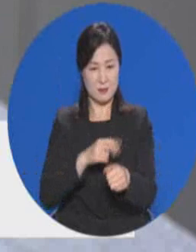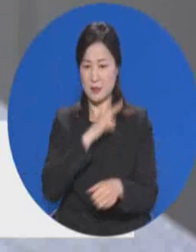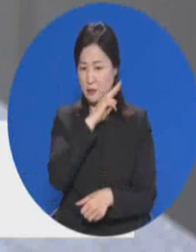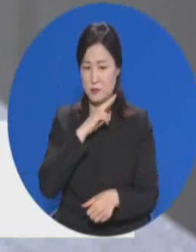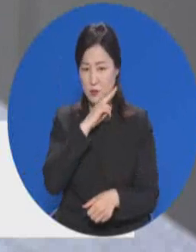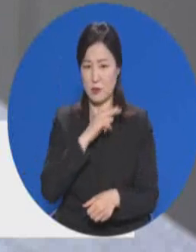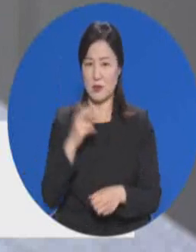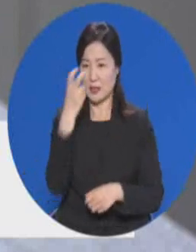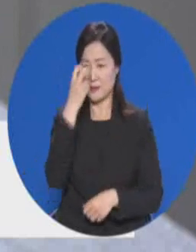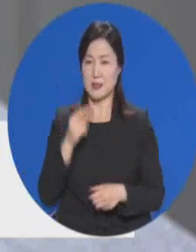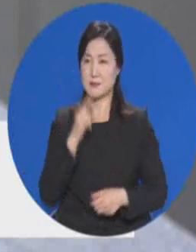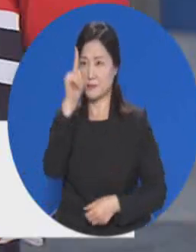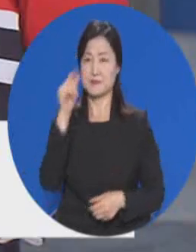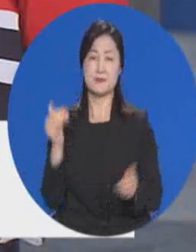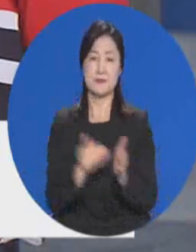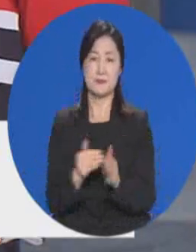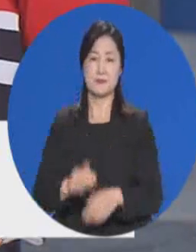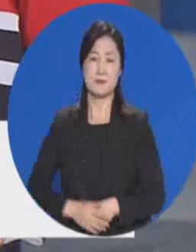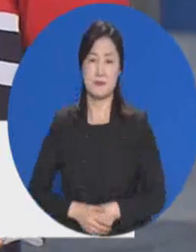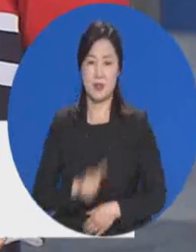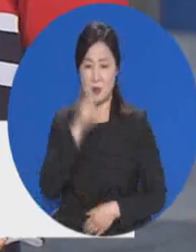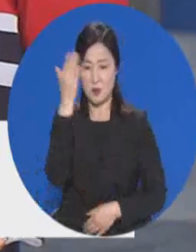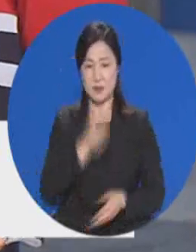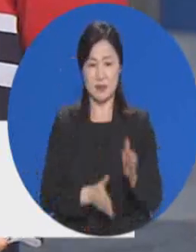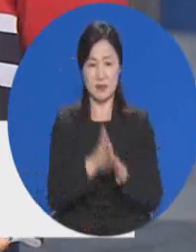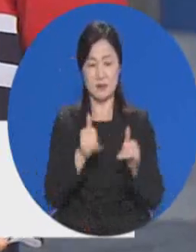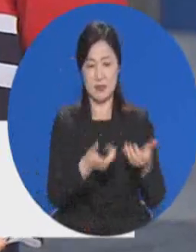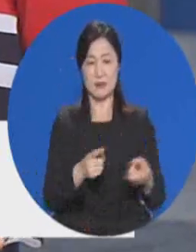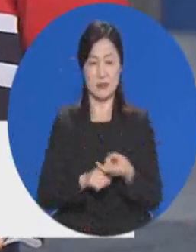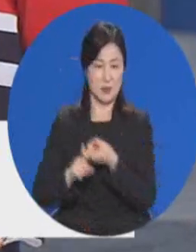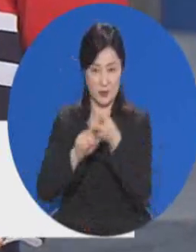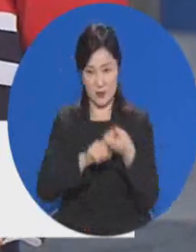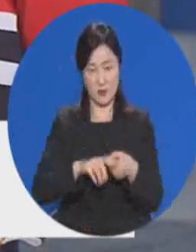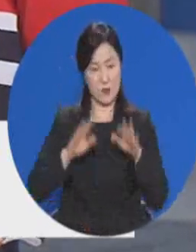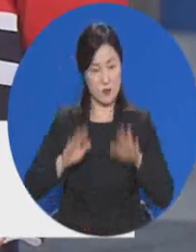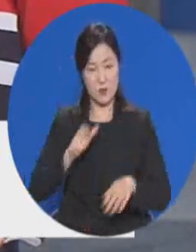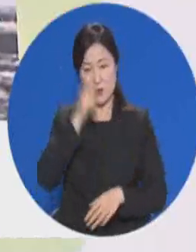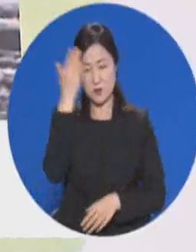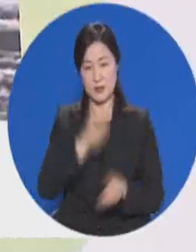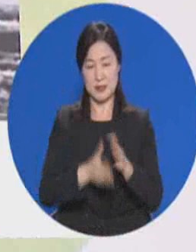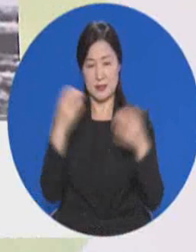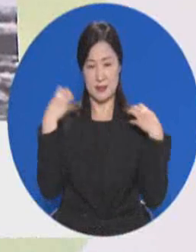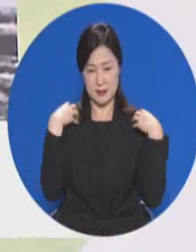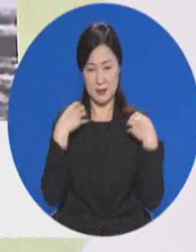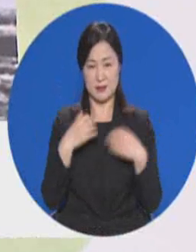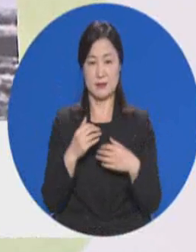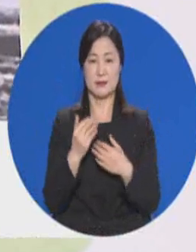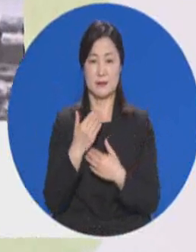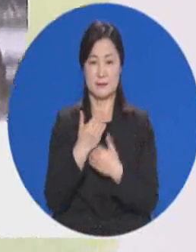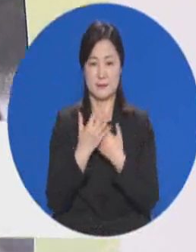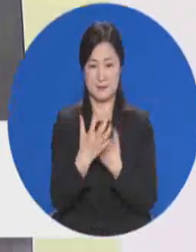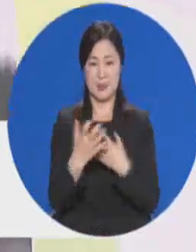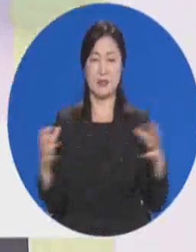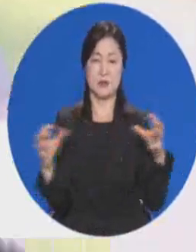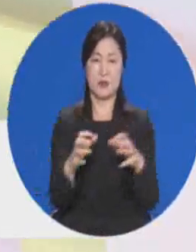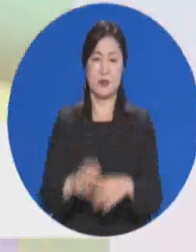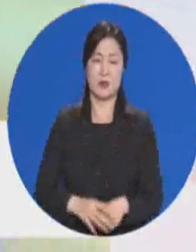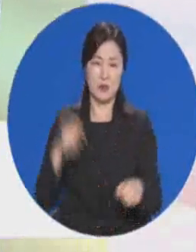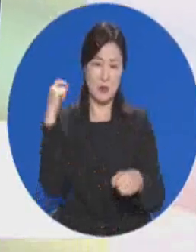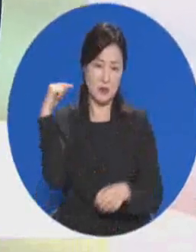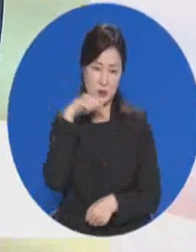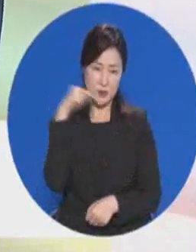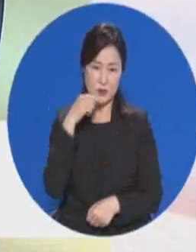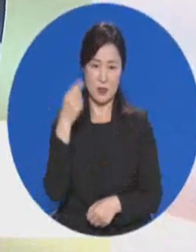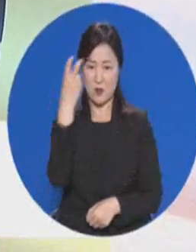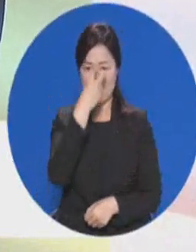청구하기로 했습니다. 여수 시민사회단체 연대회의는 오늘 여수시청 앞에서 기자회견을 열고 철저한 지도